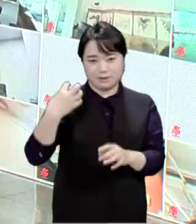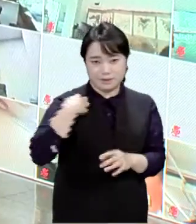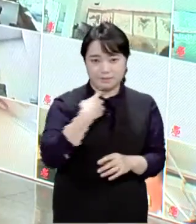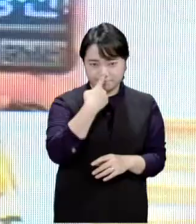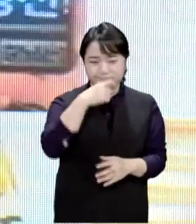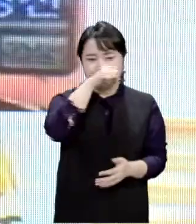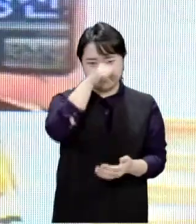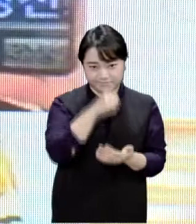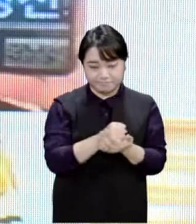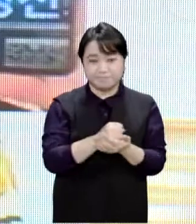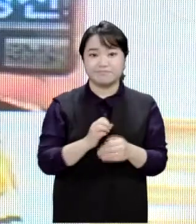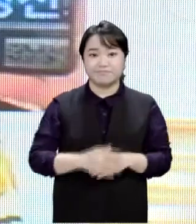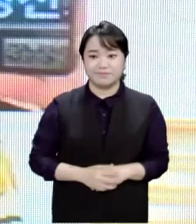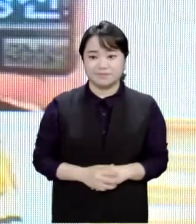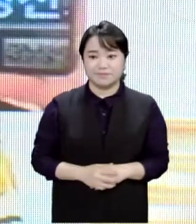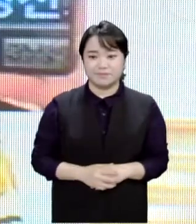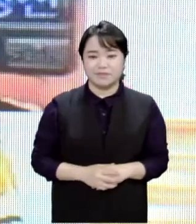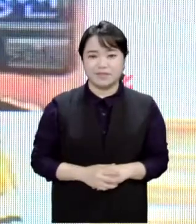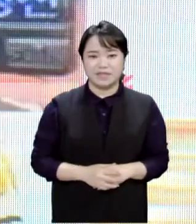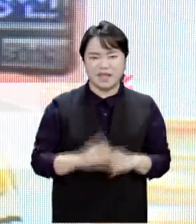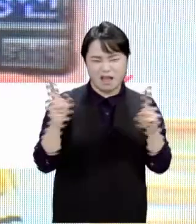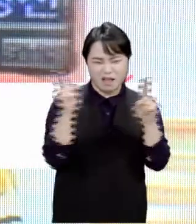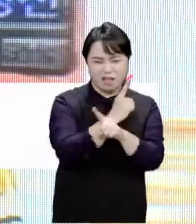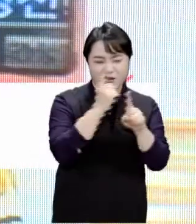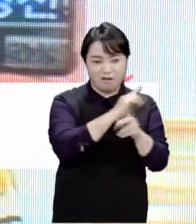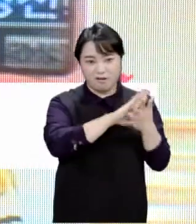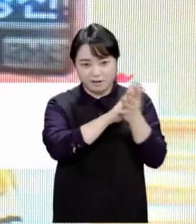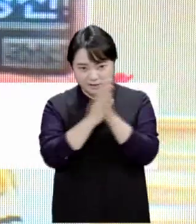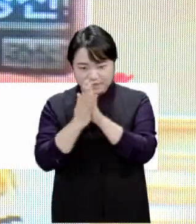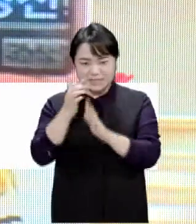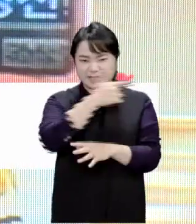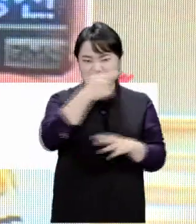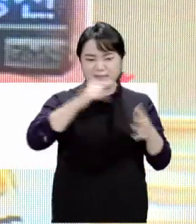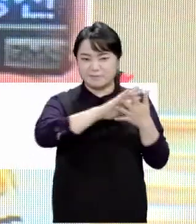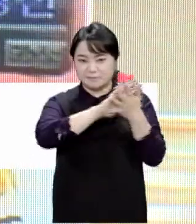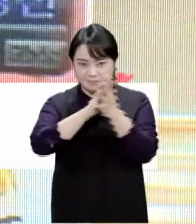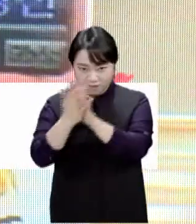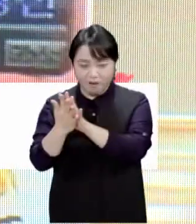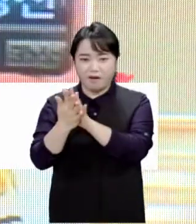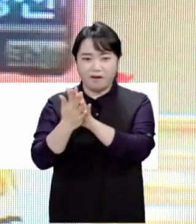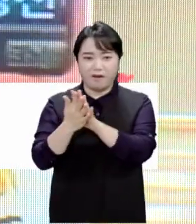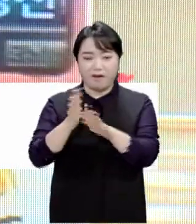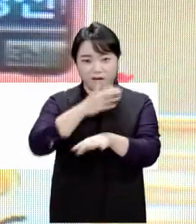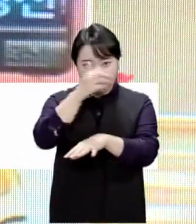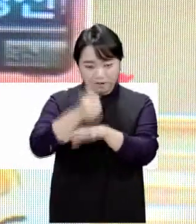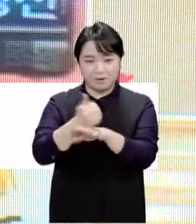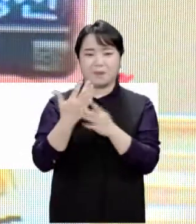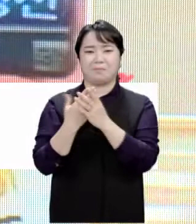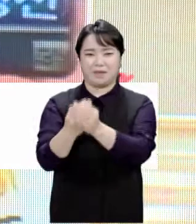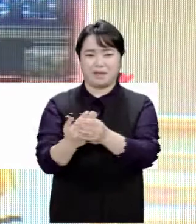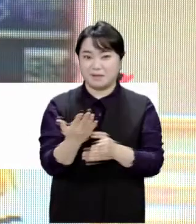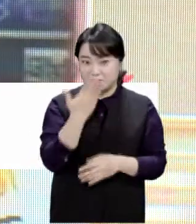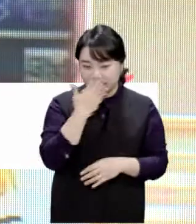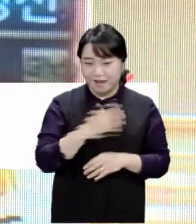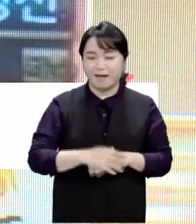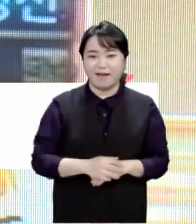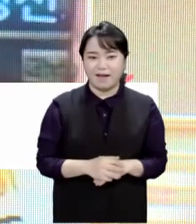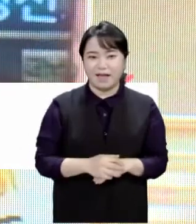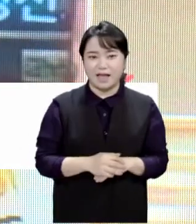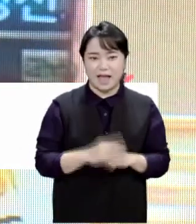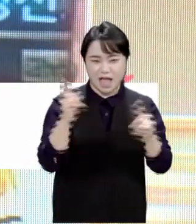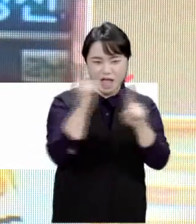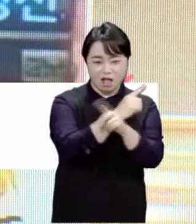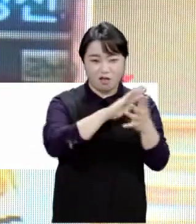있고 혁신은 대전환에서 시작되고 대전환으로 완성됩니다.